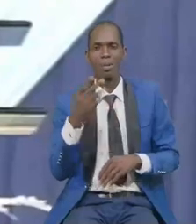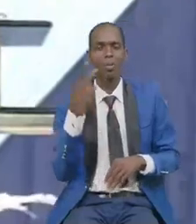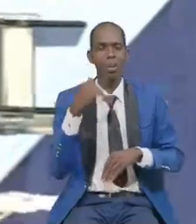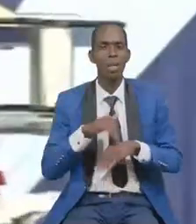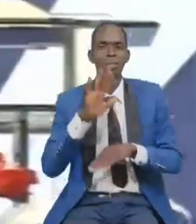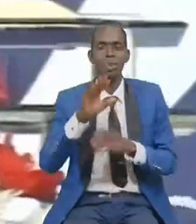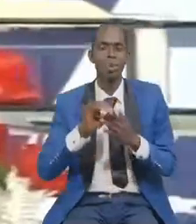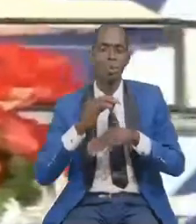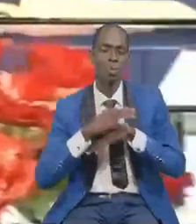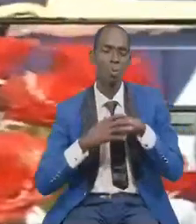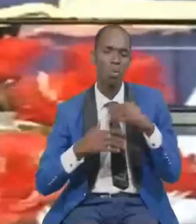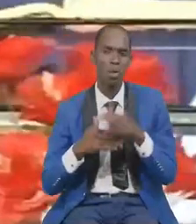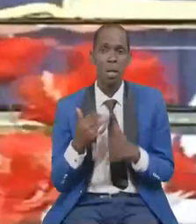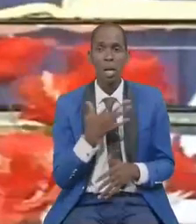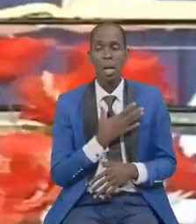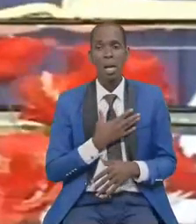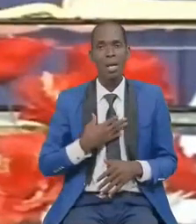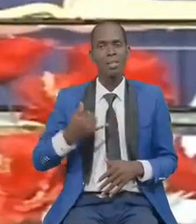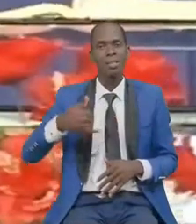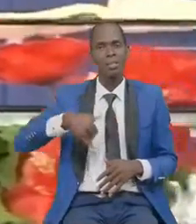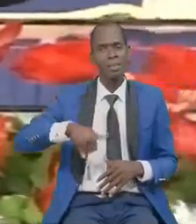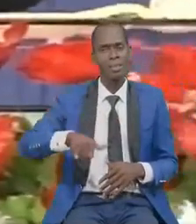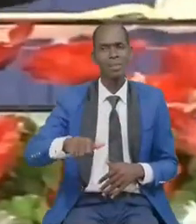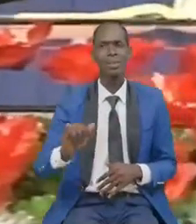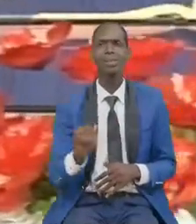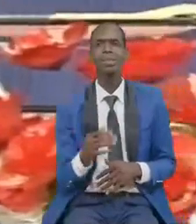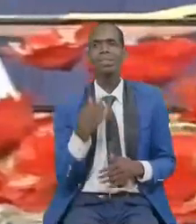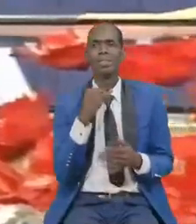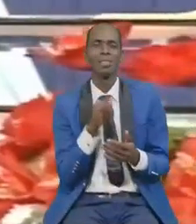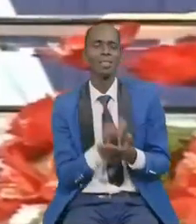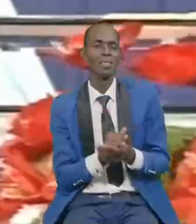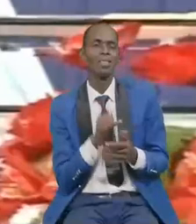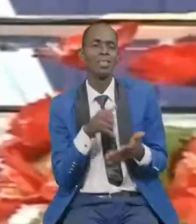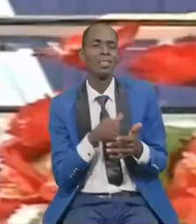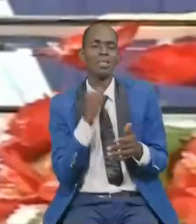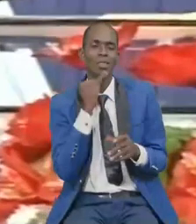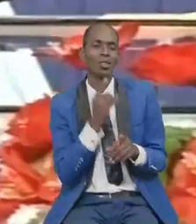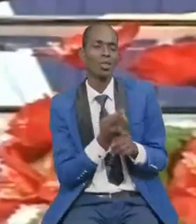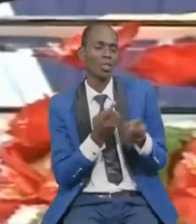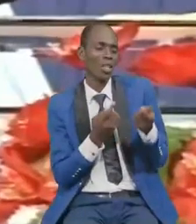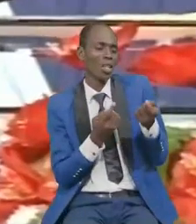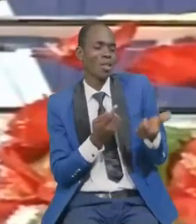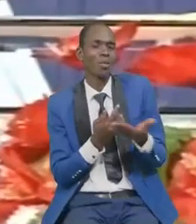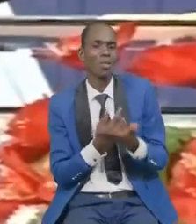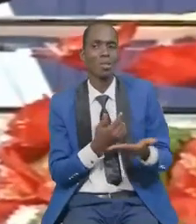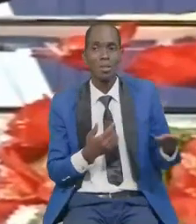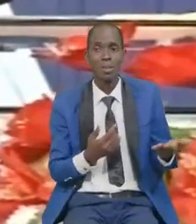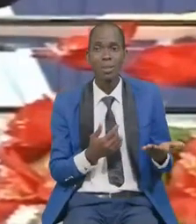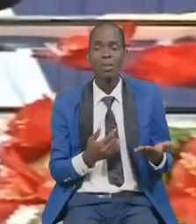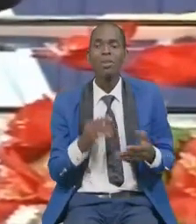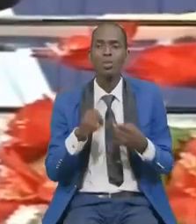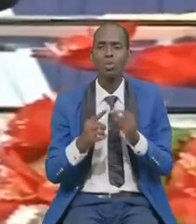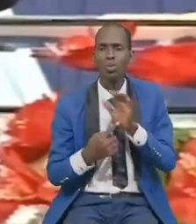Mais vous portez la croix. C'est juste une petite chose, juste pour montrer que vous faites partie du peuple de